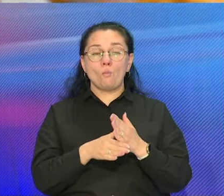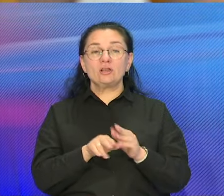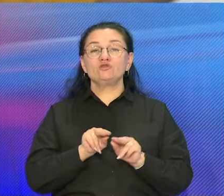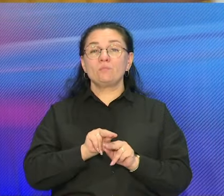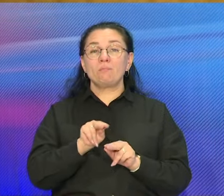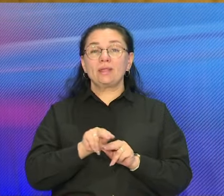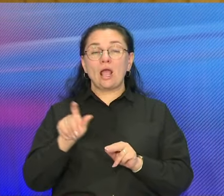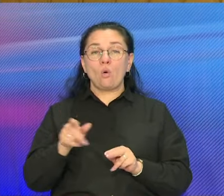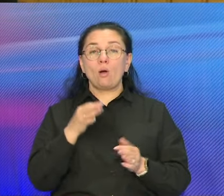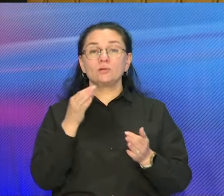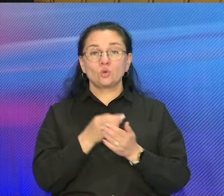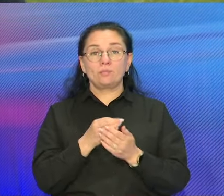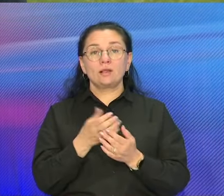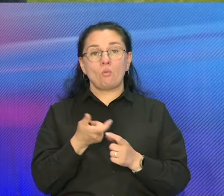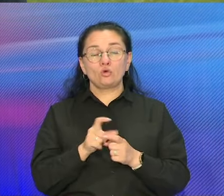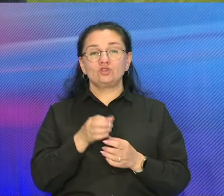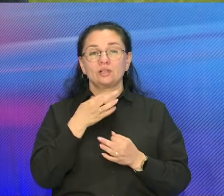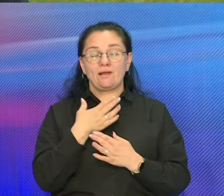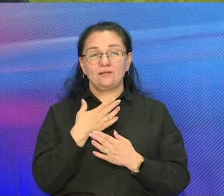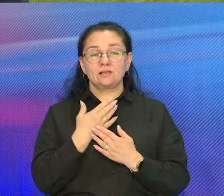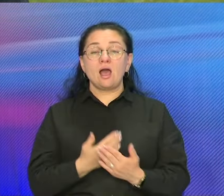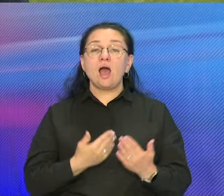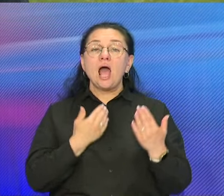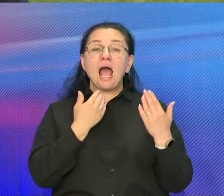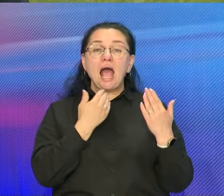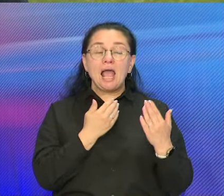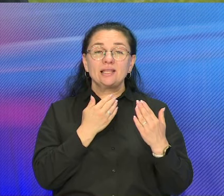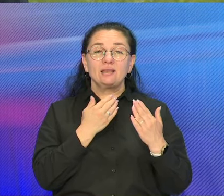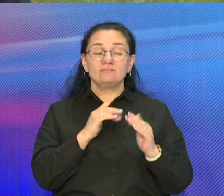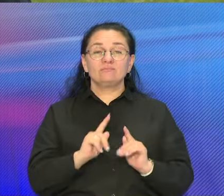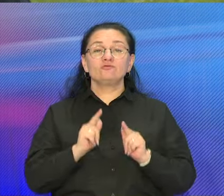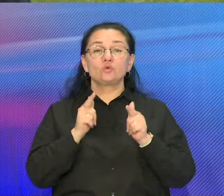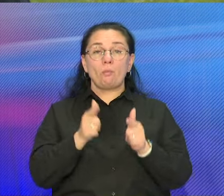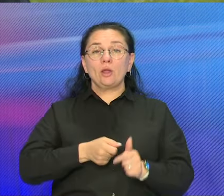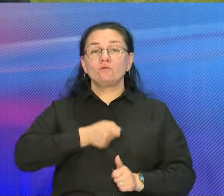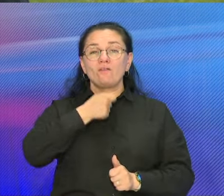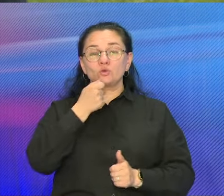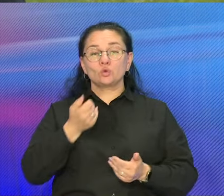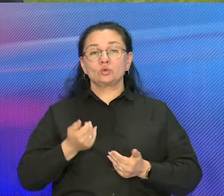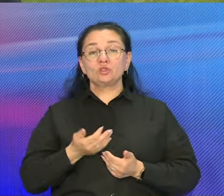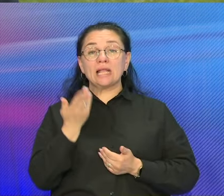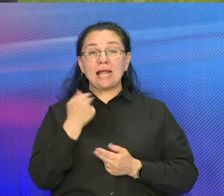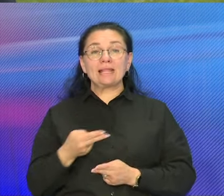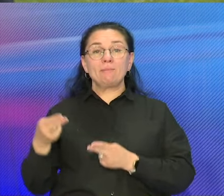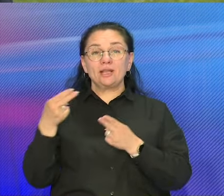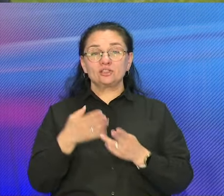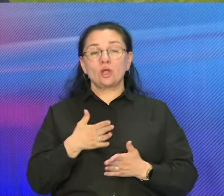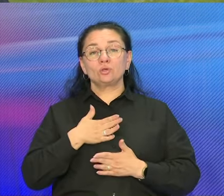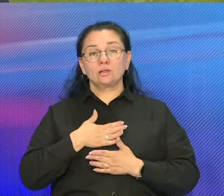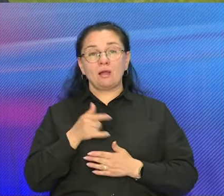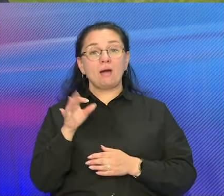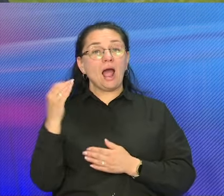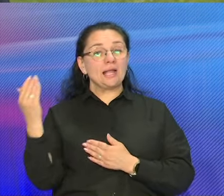с опытом подобается Они входят в взрослую жизнь, они когда приезжают к нам, они уже не дети, они